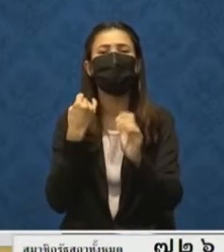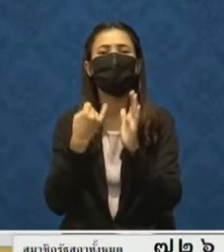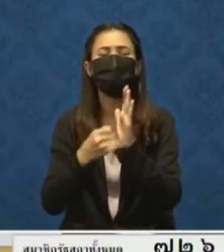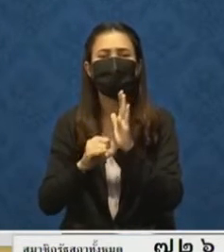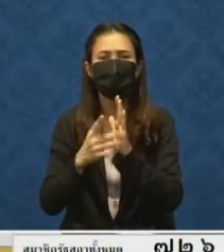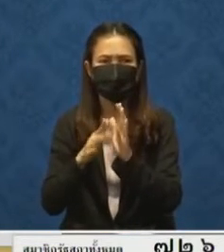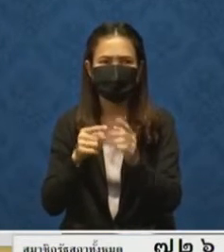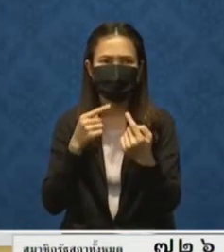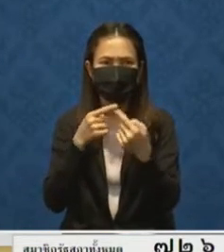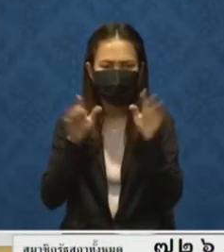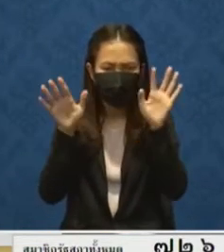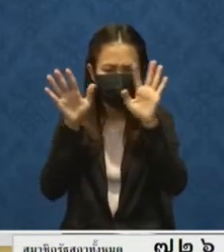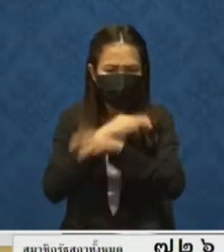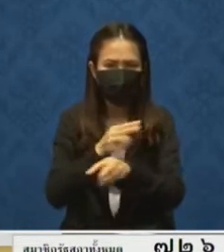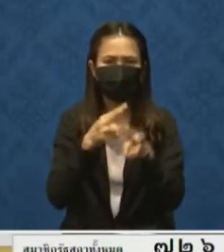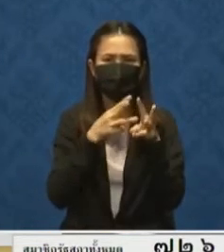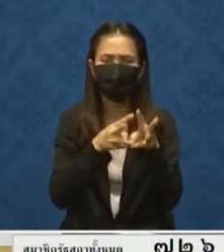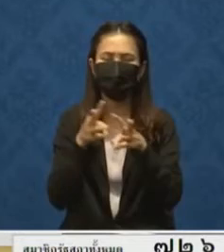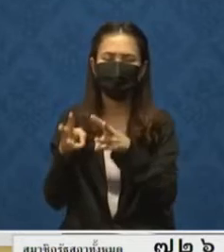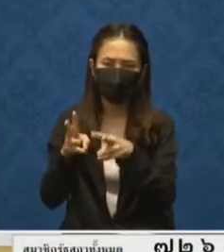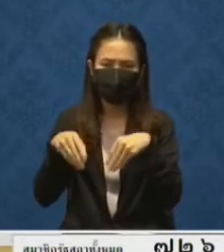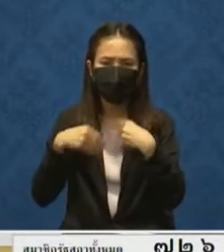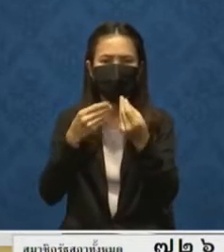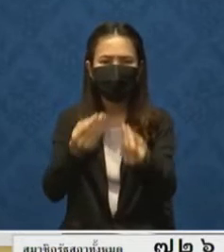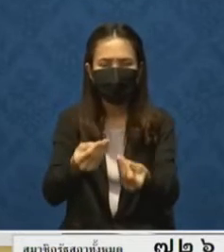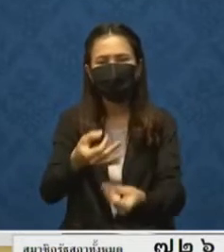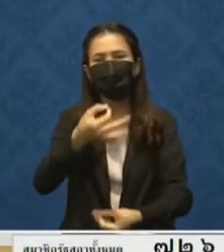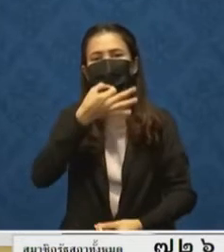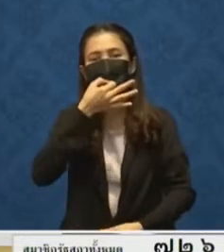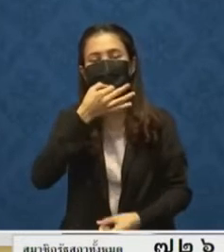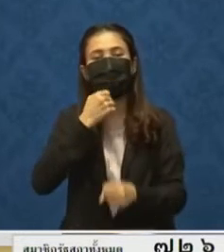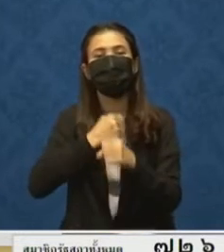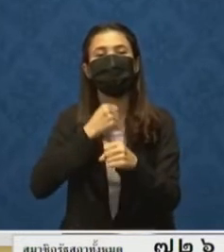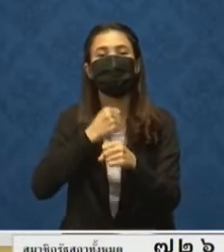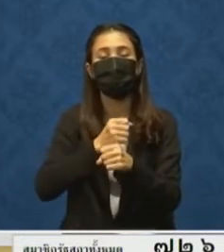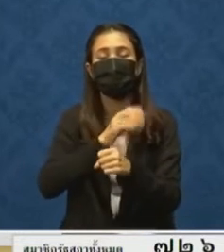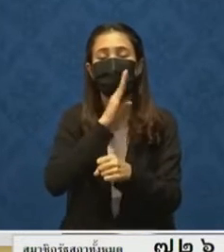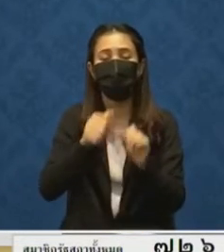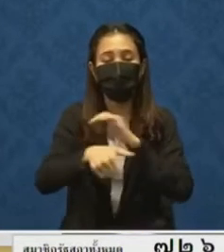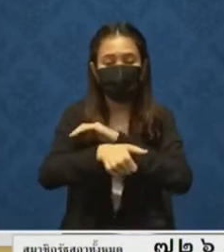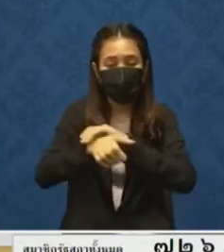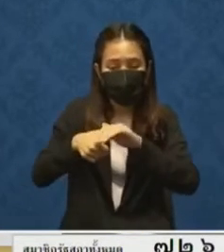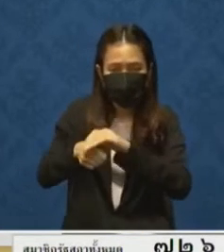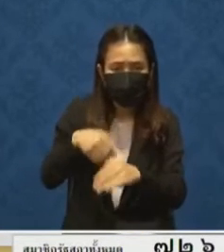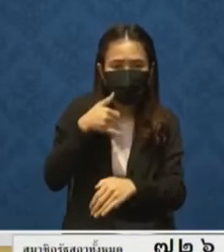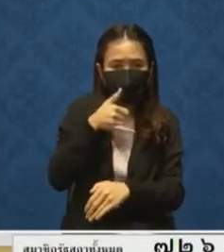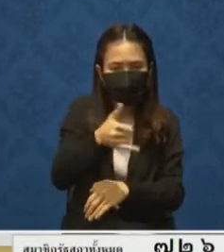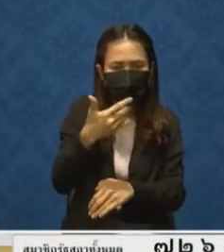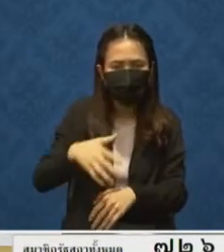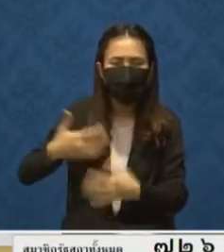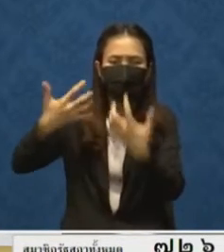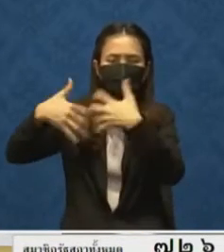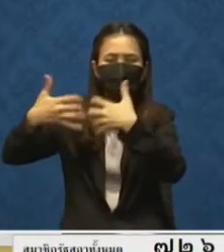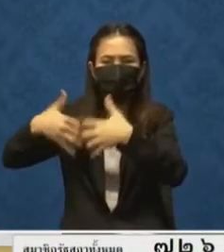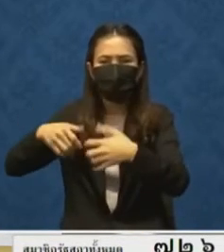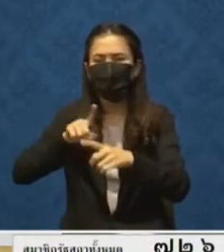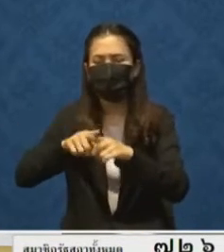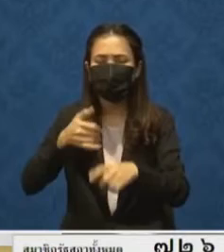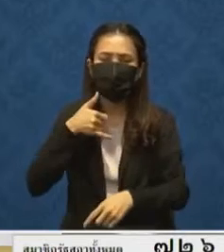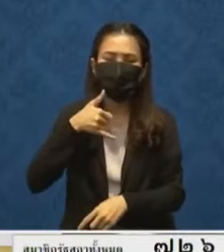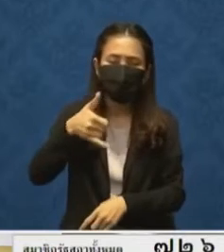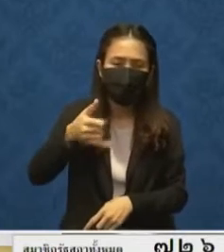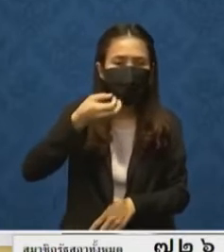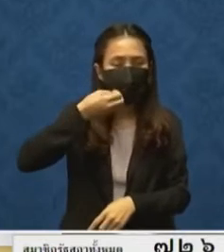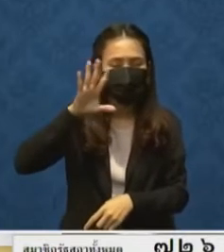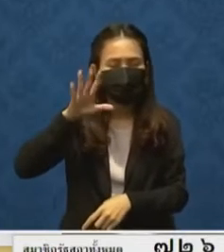อัี้คือช่องทางให้ธรรมหากินพอดีเข้ามาอยู่ในประเทศไยกไปอยในโรงานเวลาจะออกกไปหมอบตัว